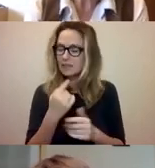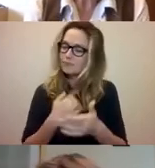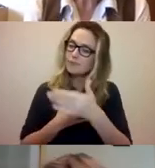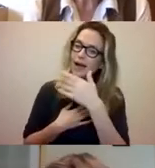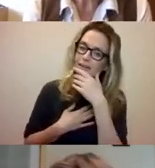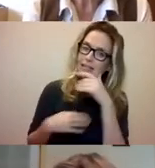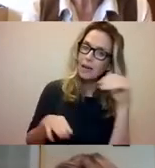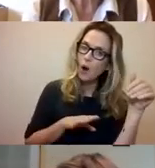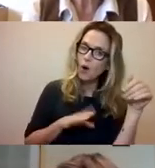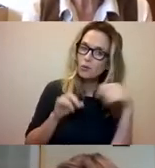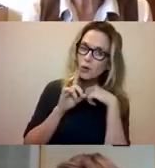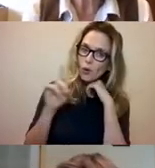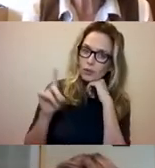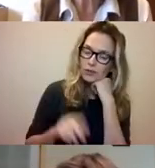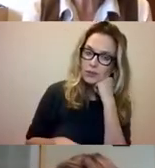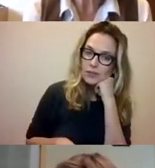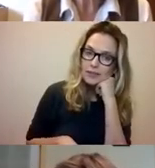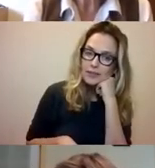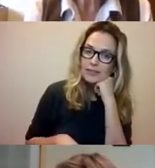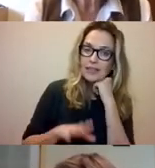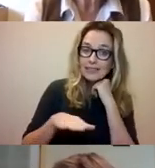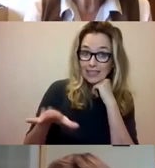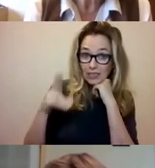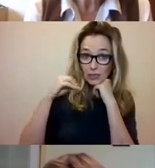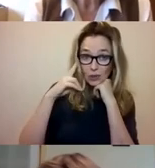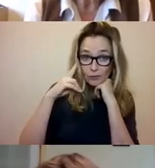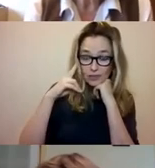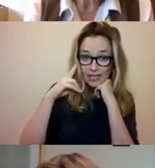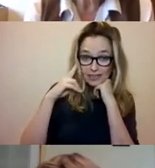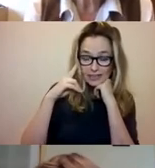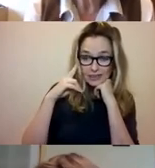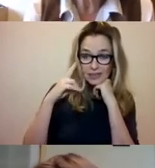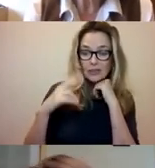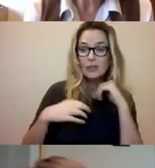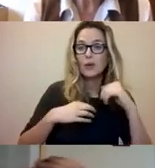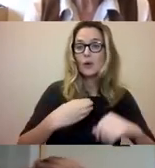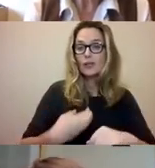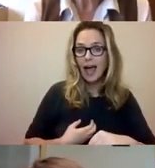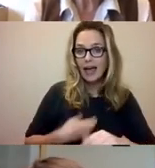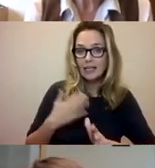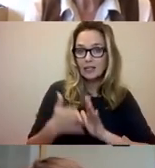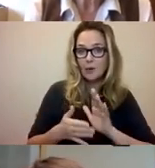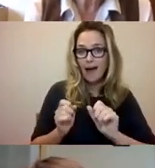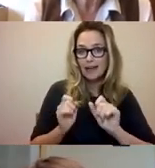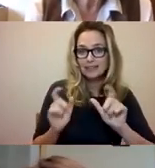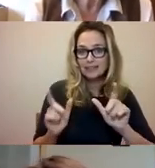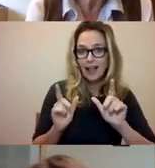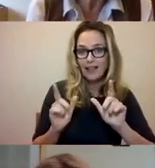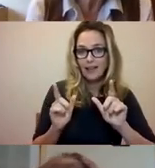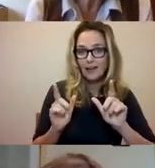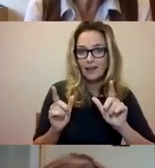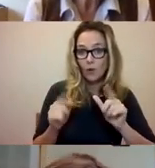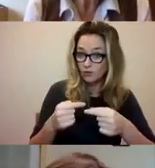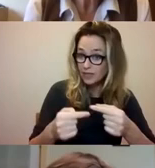gehoord dat kinderen die doof zijn, hun eigen gebarentaal eigenlijk